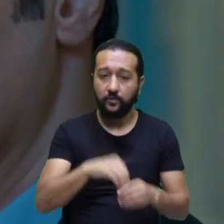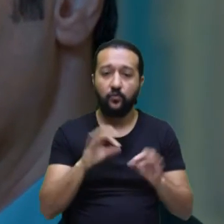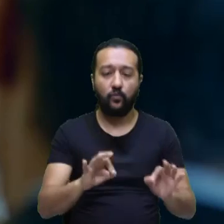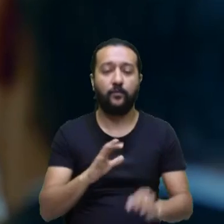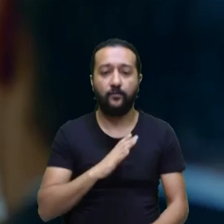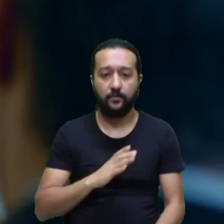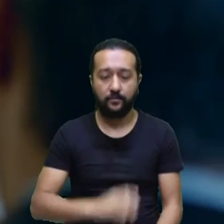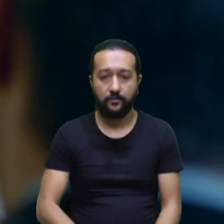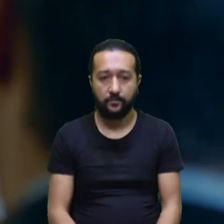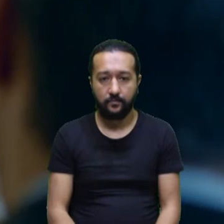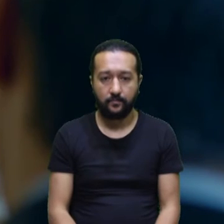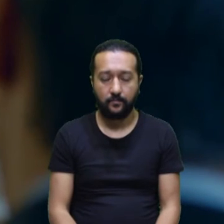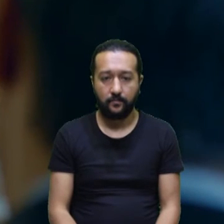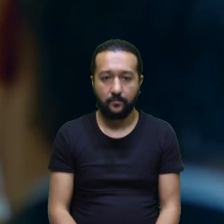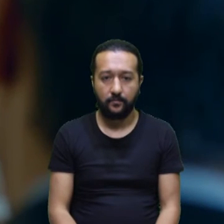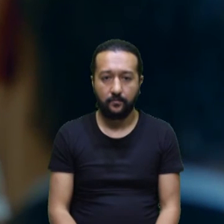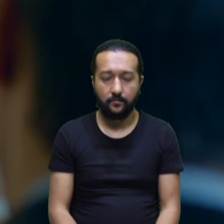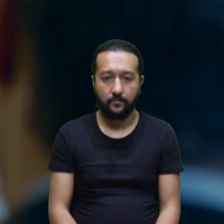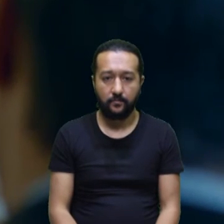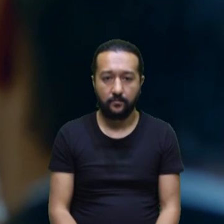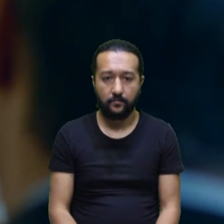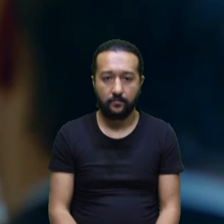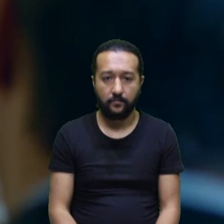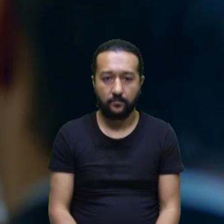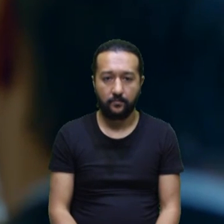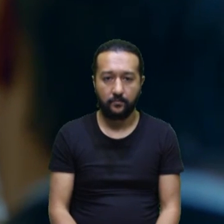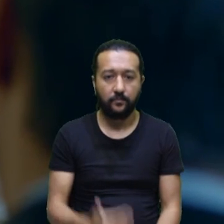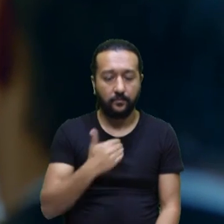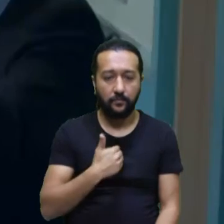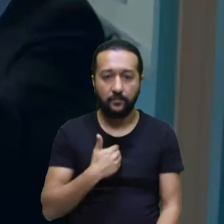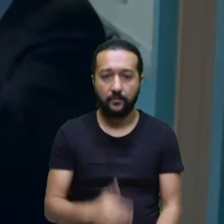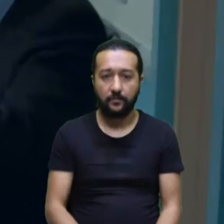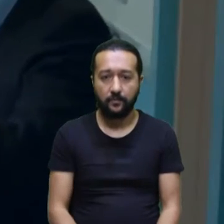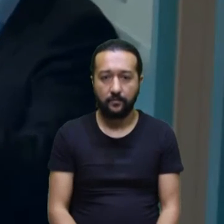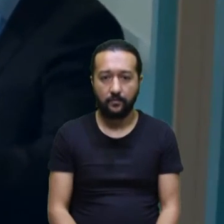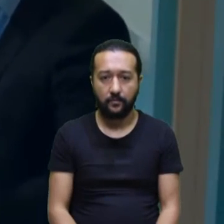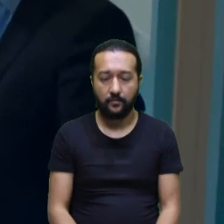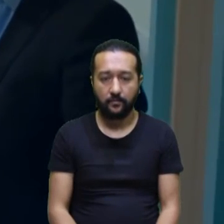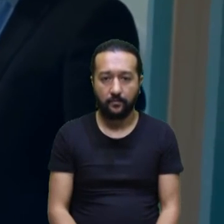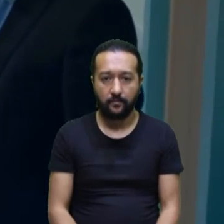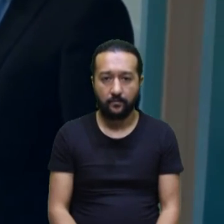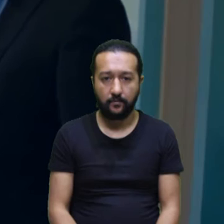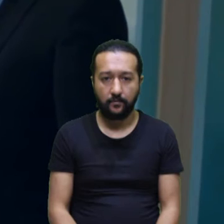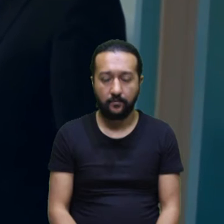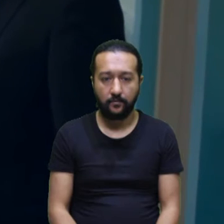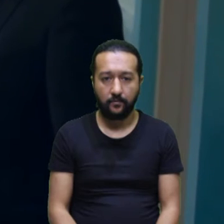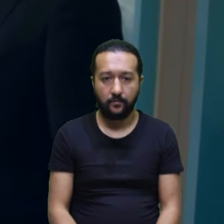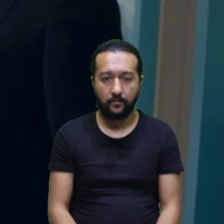çok önemli. Duraksayıp dikkatle düşündü. Ben... Elini cebine